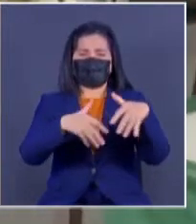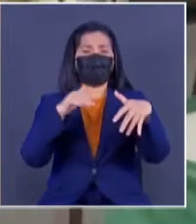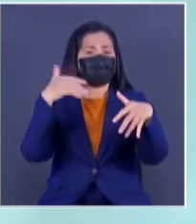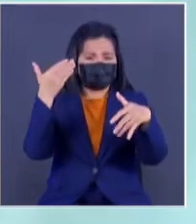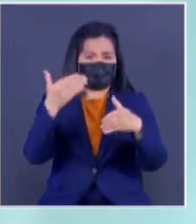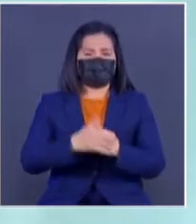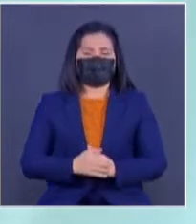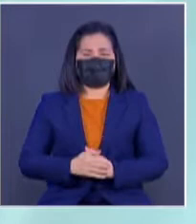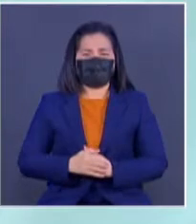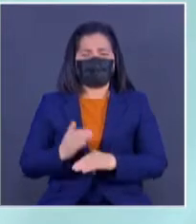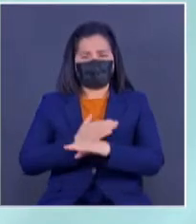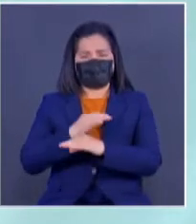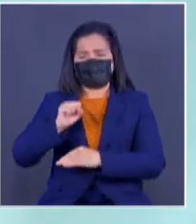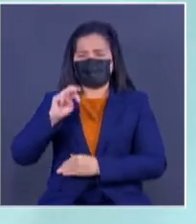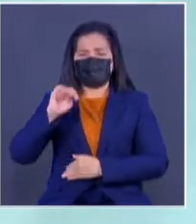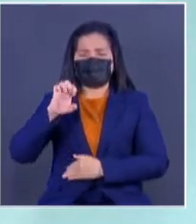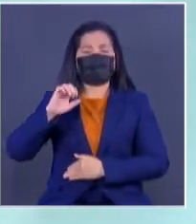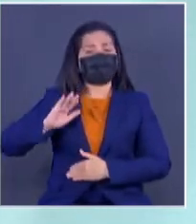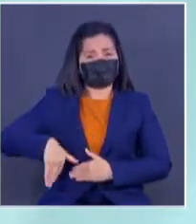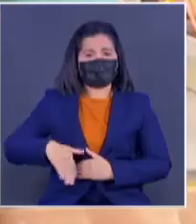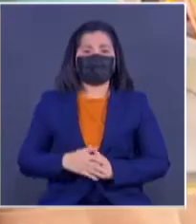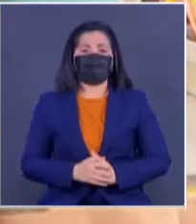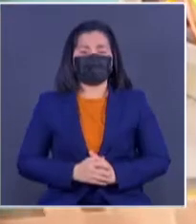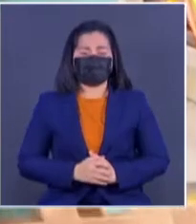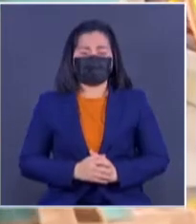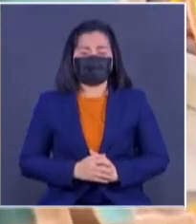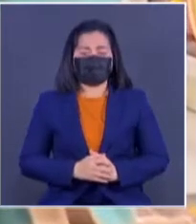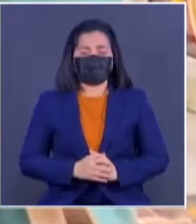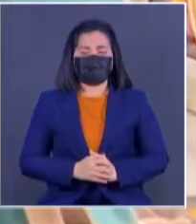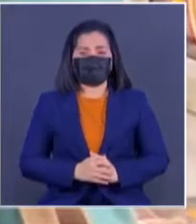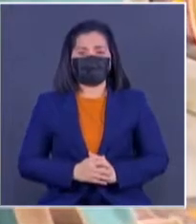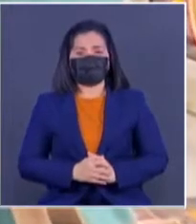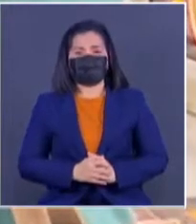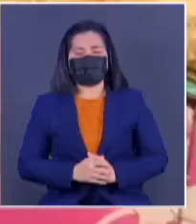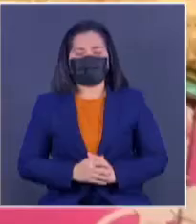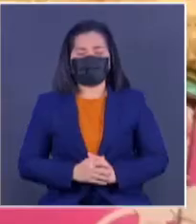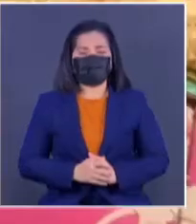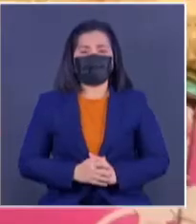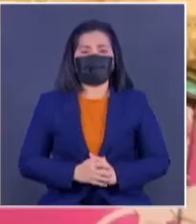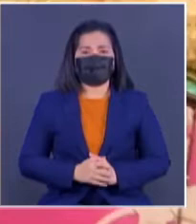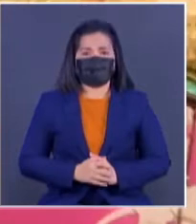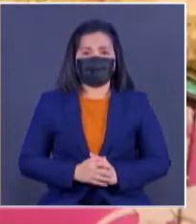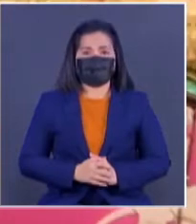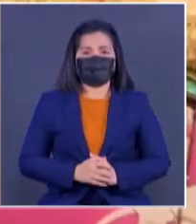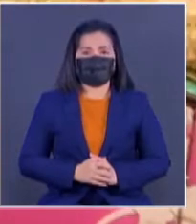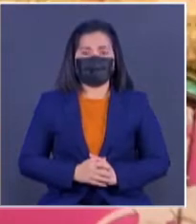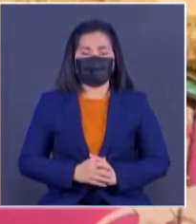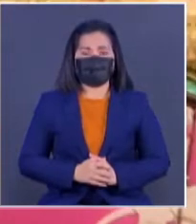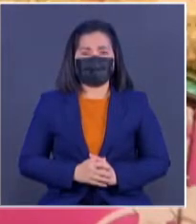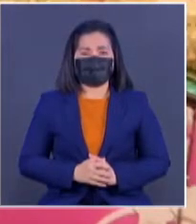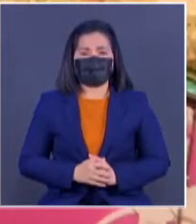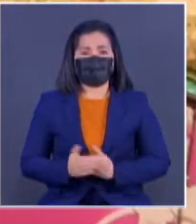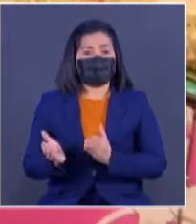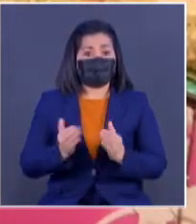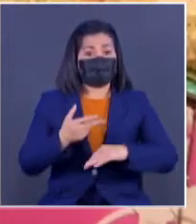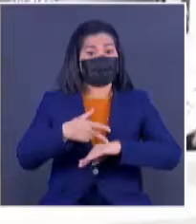นรอบนี้ซะก่อนแล้วเดี๋ยวการช่วยเหลือ SME ระยะต่อไปคงจะหารือในลำดับต่อไปนะครับ ครับ ด้านประธาน